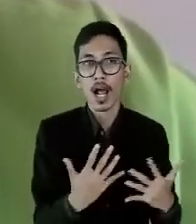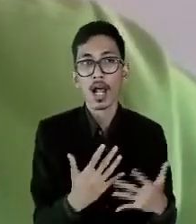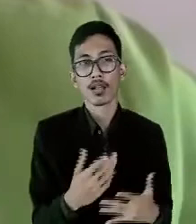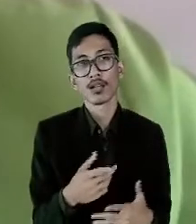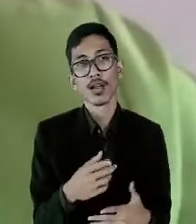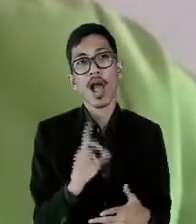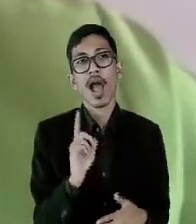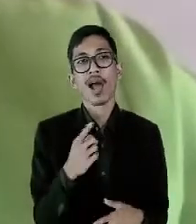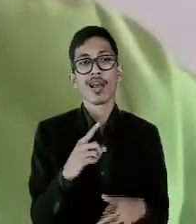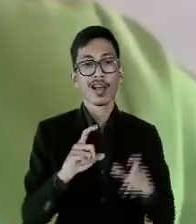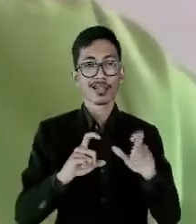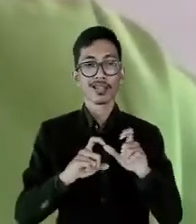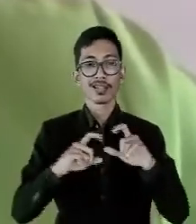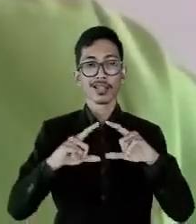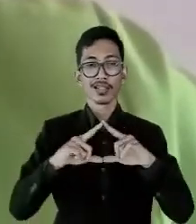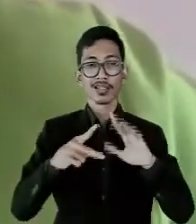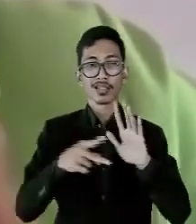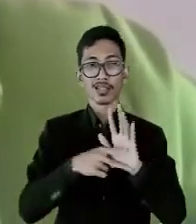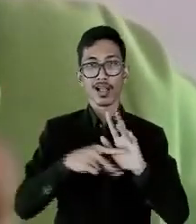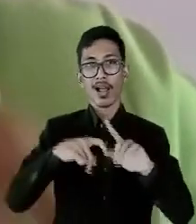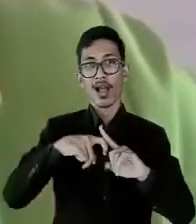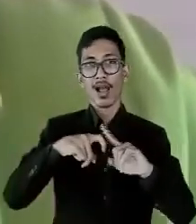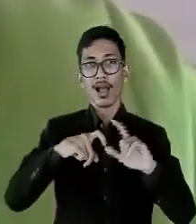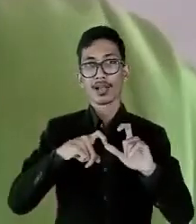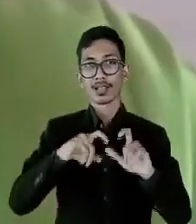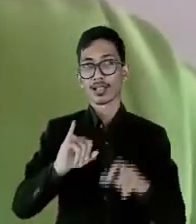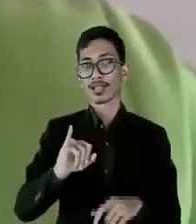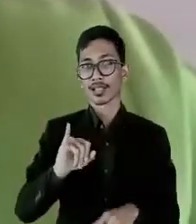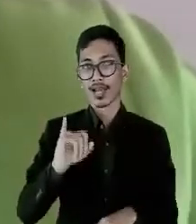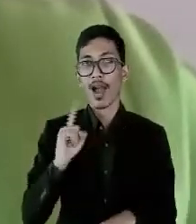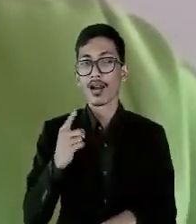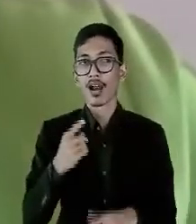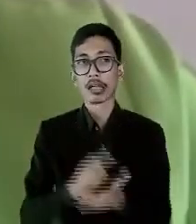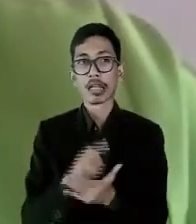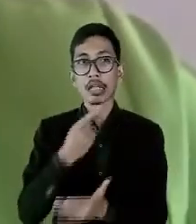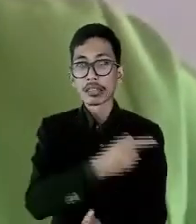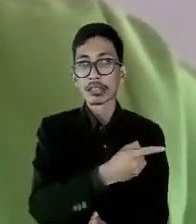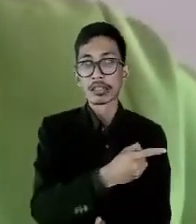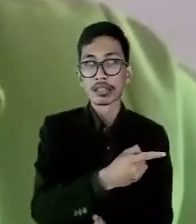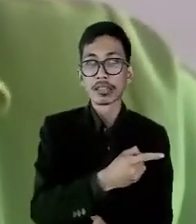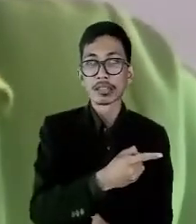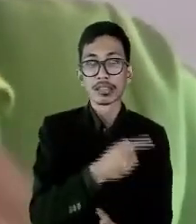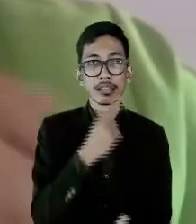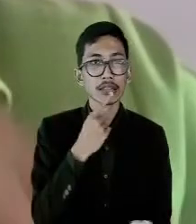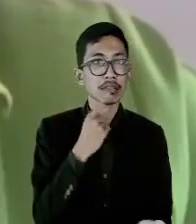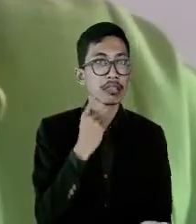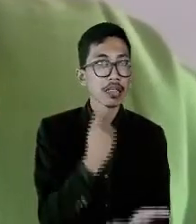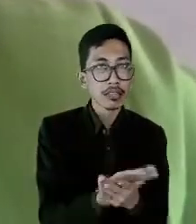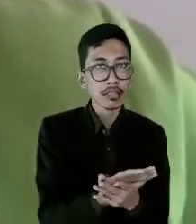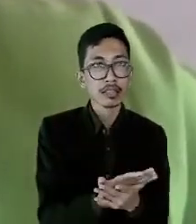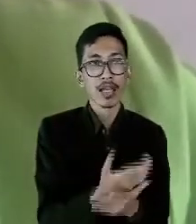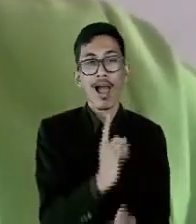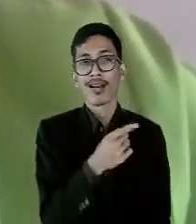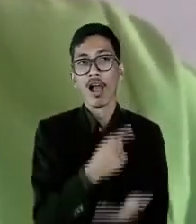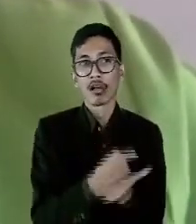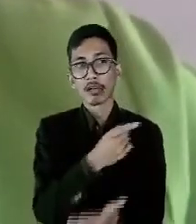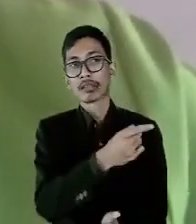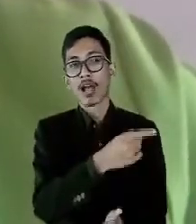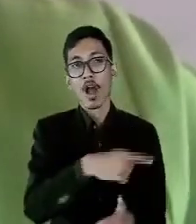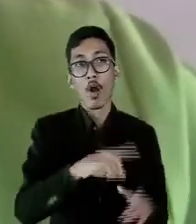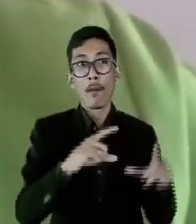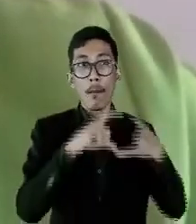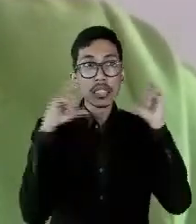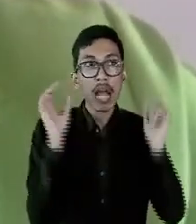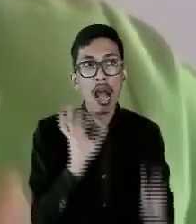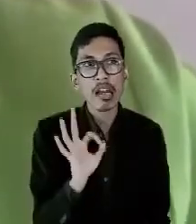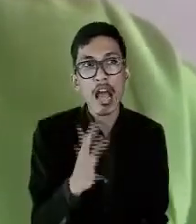misalnya tidak pakai masker, kita lakukan push up gitu dengan sosialisasi yang bijak. Untuk itu